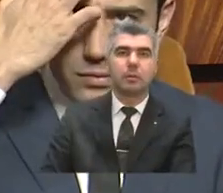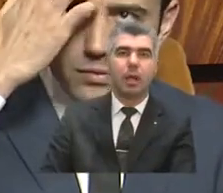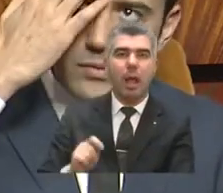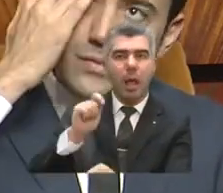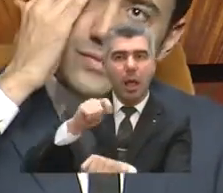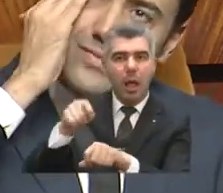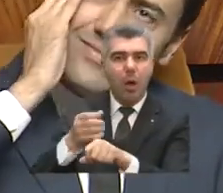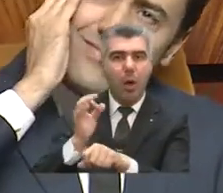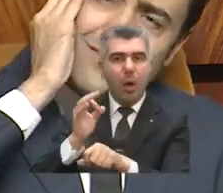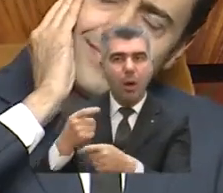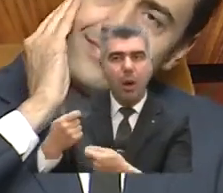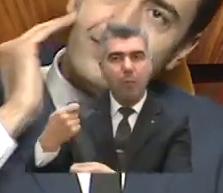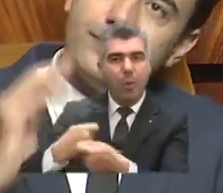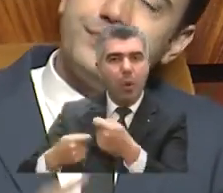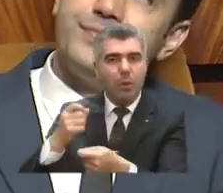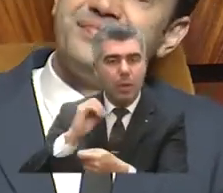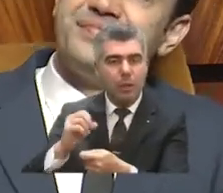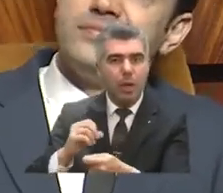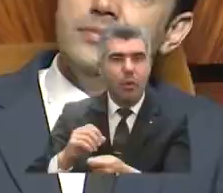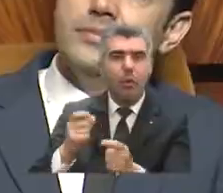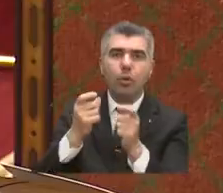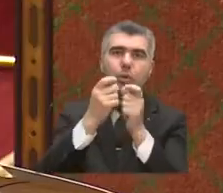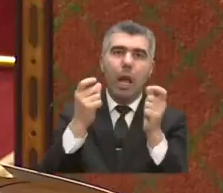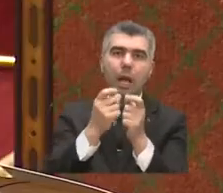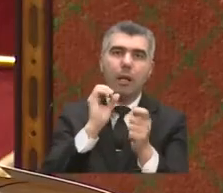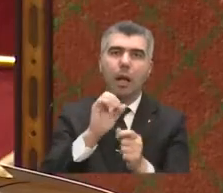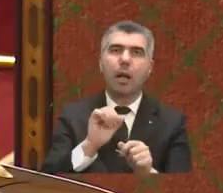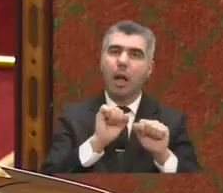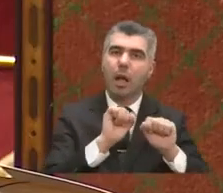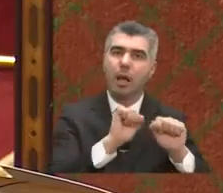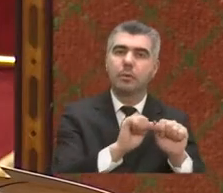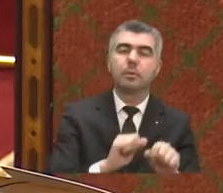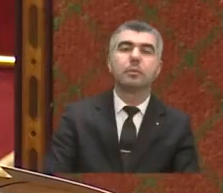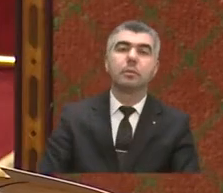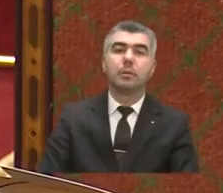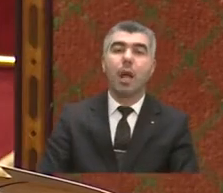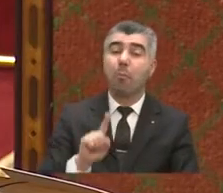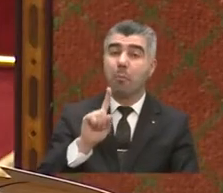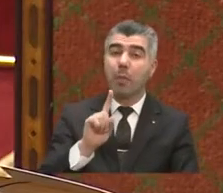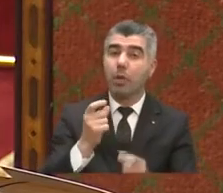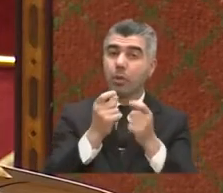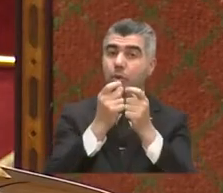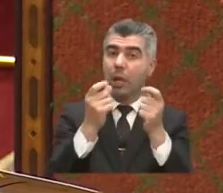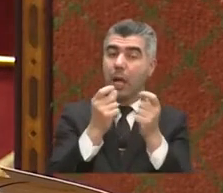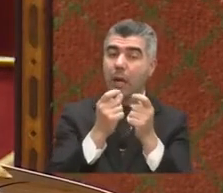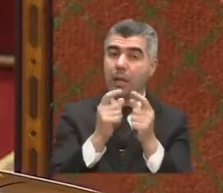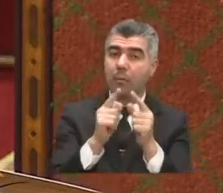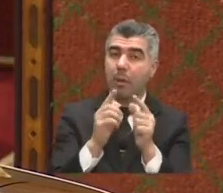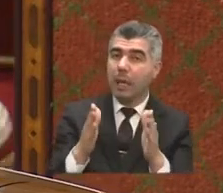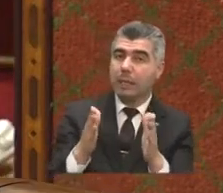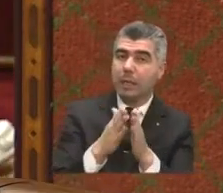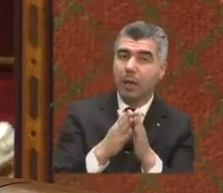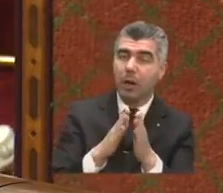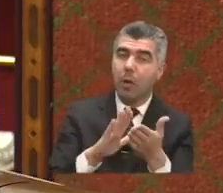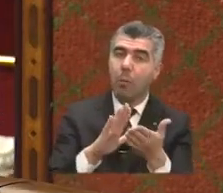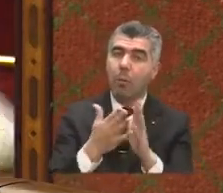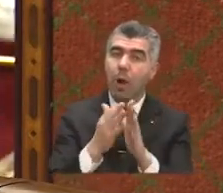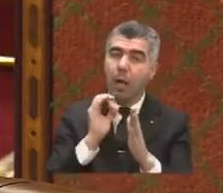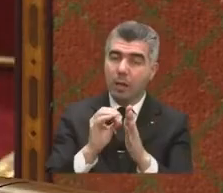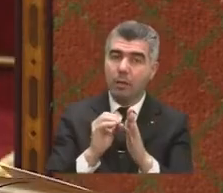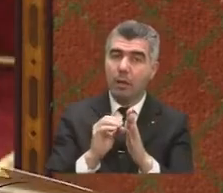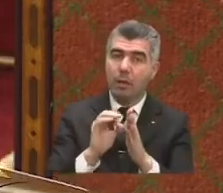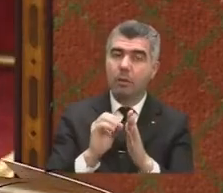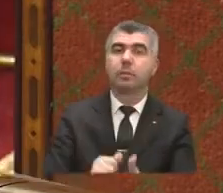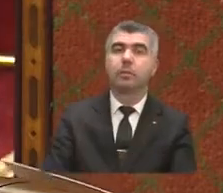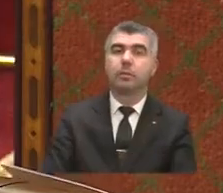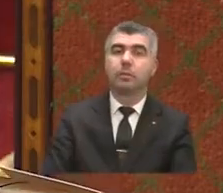الحرفيين والتجار وخاصه الشركات، لكن هذه الشركات وخاصة الشركات الصغيرة والصغيرة جدا